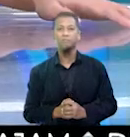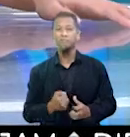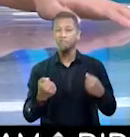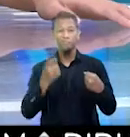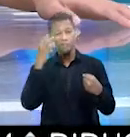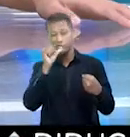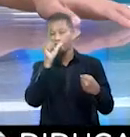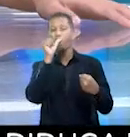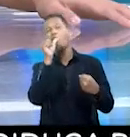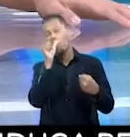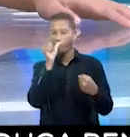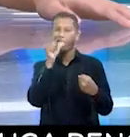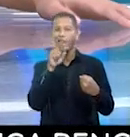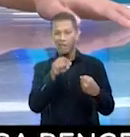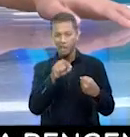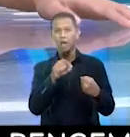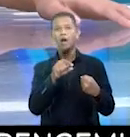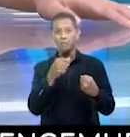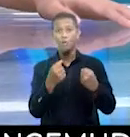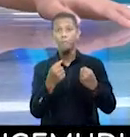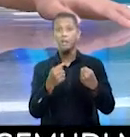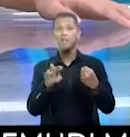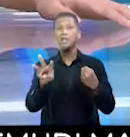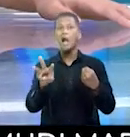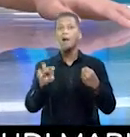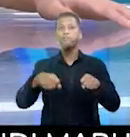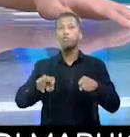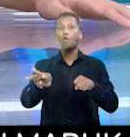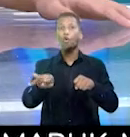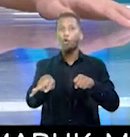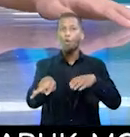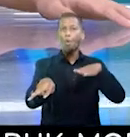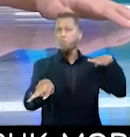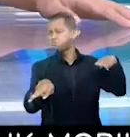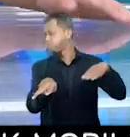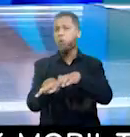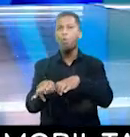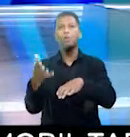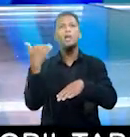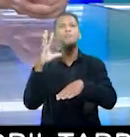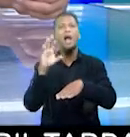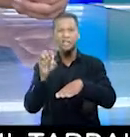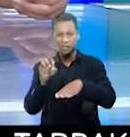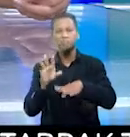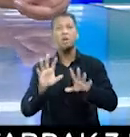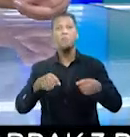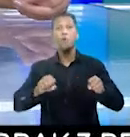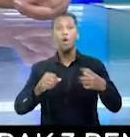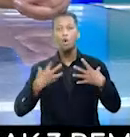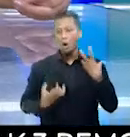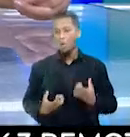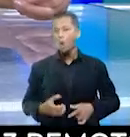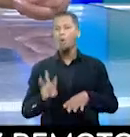Pemirsa, diduga pengemudi mabuk minuman keras, mobil menabrak 3 pemotor di Jalan Kemang Raya, Jakarta Selatan dini hari tadi. Akibatnya, sejumlah